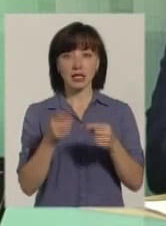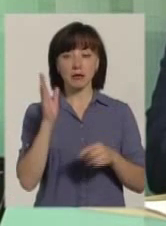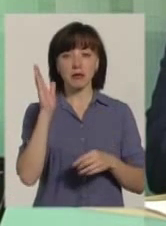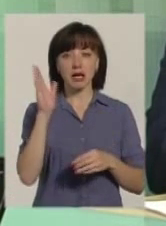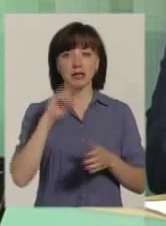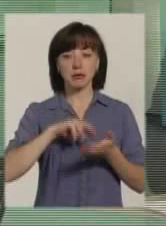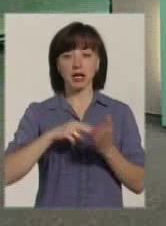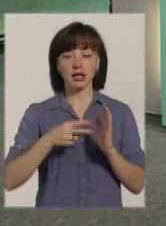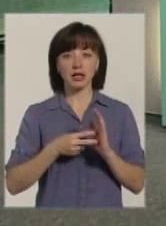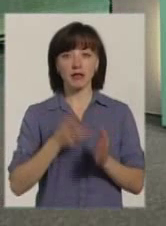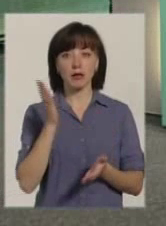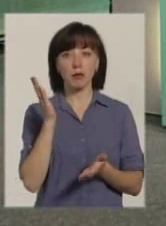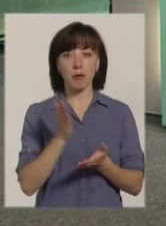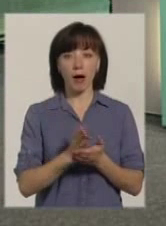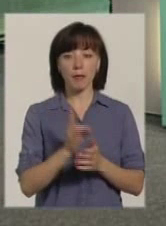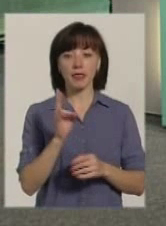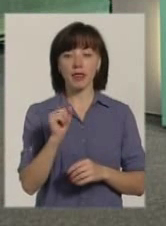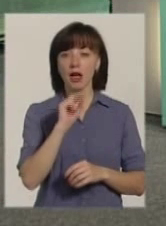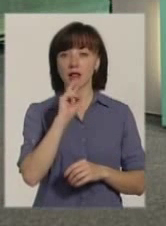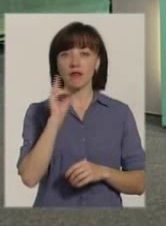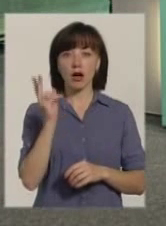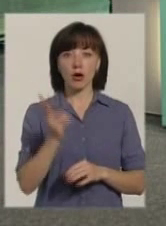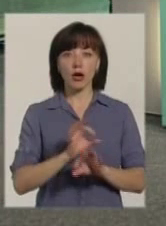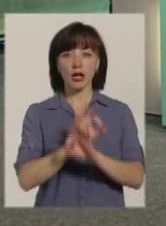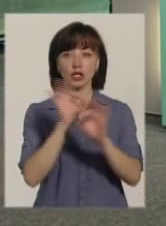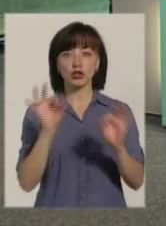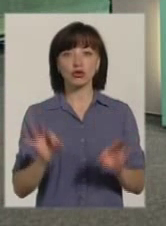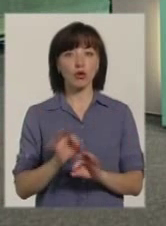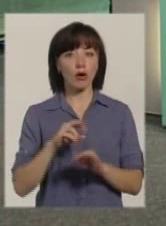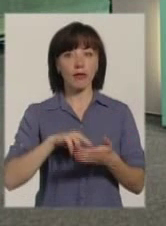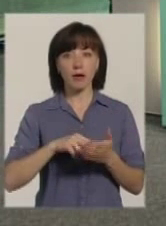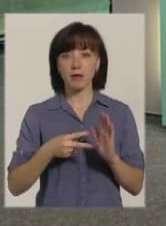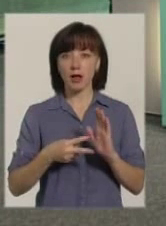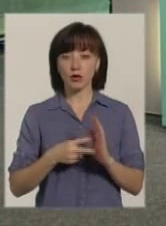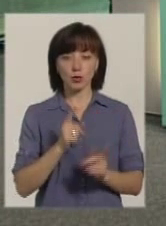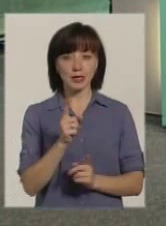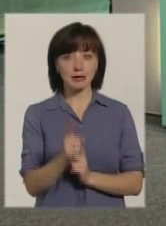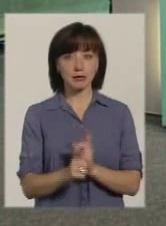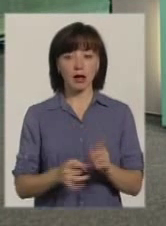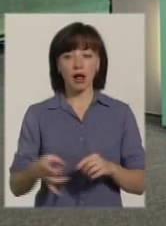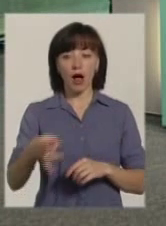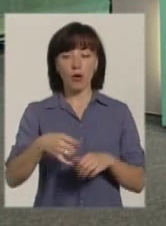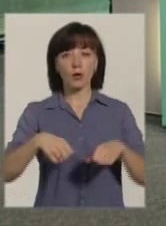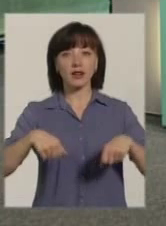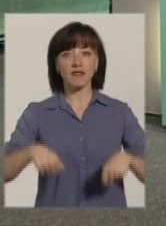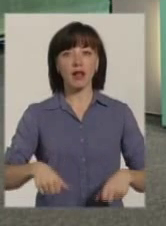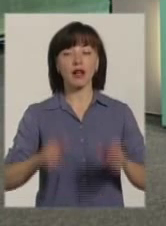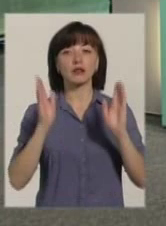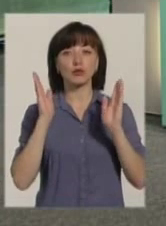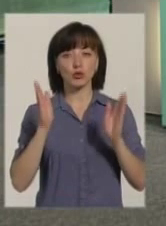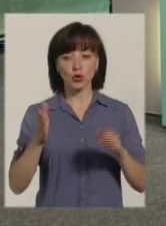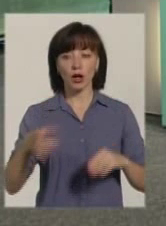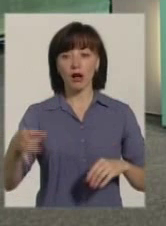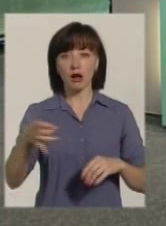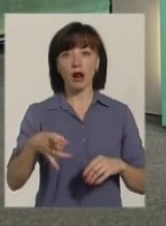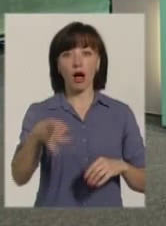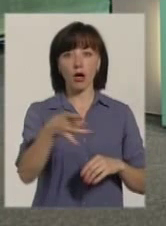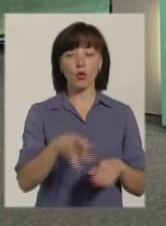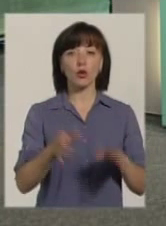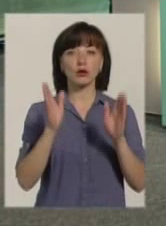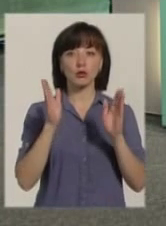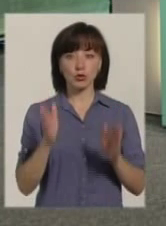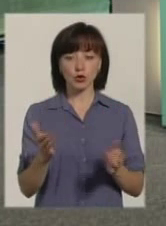перспектив, які ми маємо, на два роки нічого не планує в цьому напрямку змінюватися. Районна влада буде, райони будуть, і навіть сьогодні